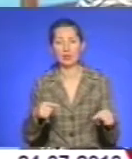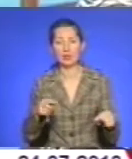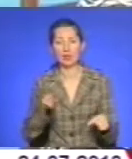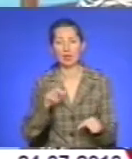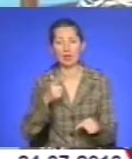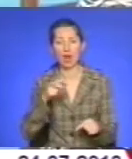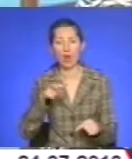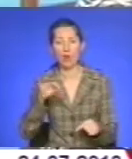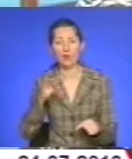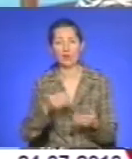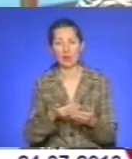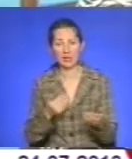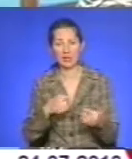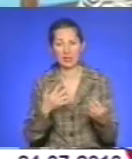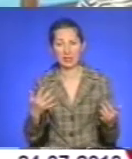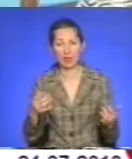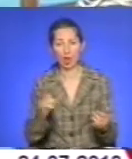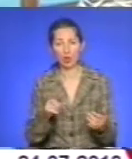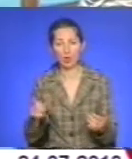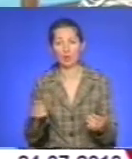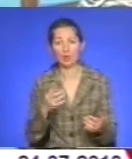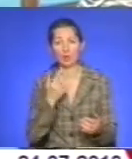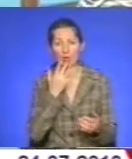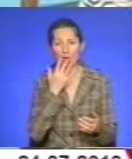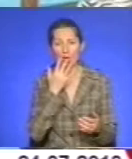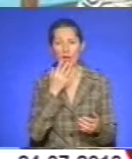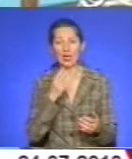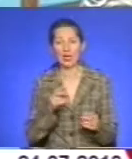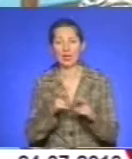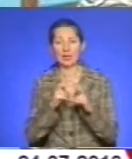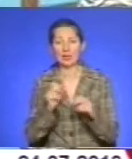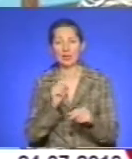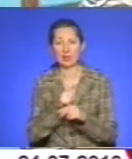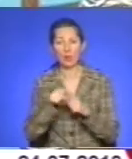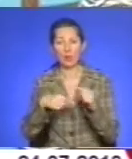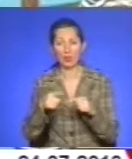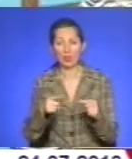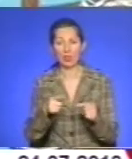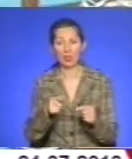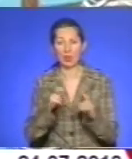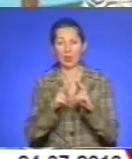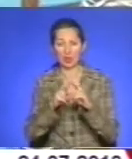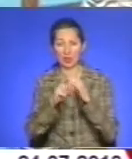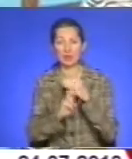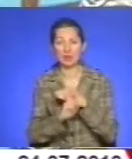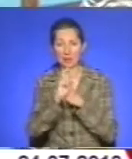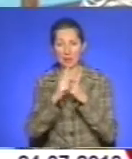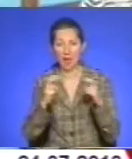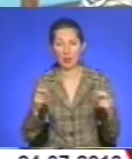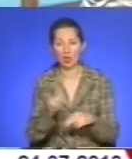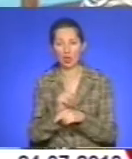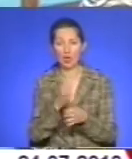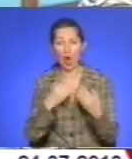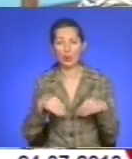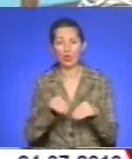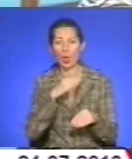людей. Національний заповідник замків Тернопілля об'єднує багато таких замків. Вони виступають в ролі активно